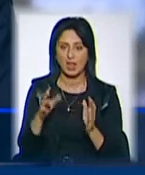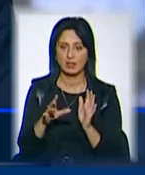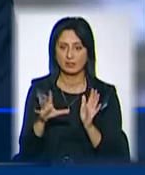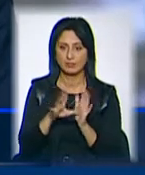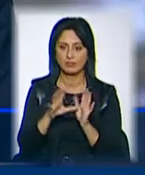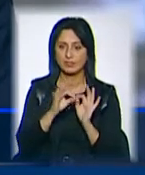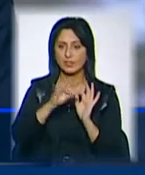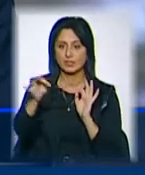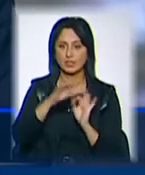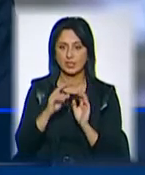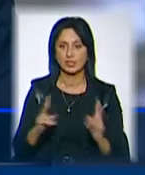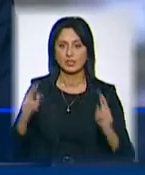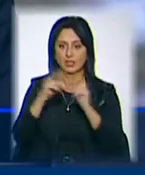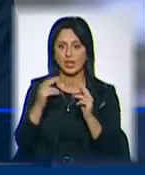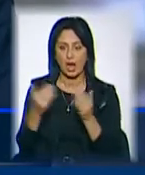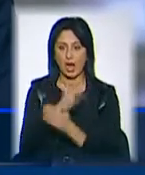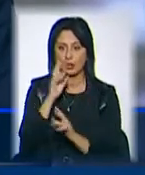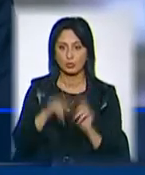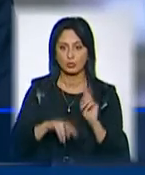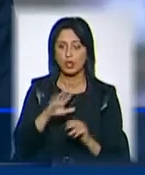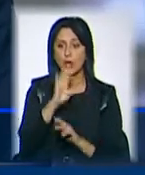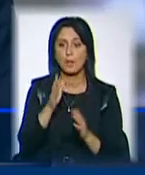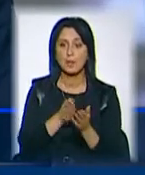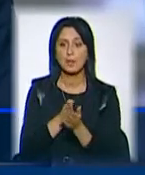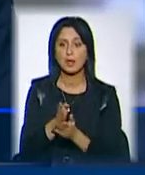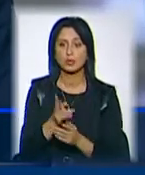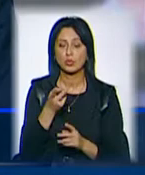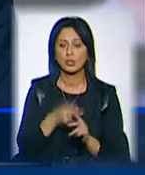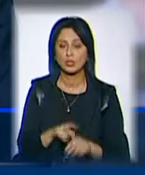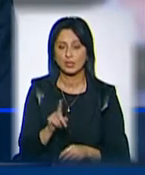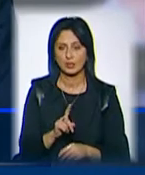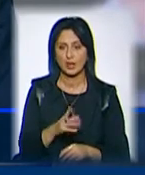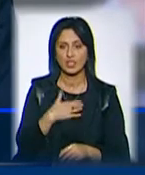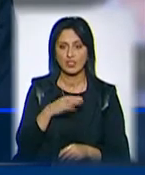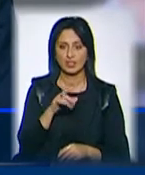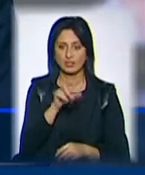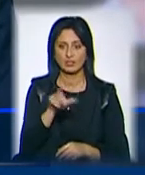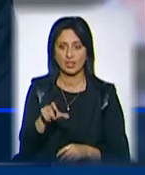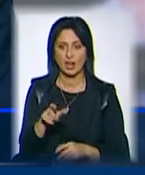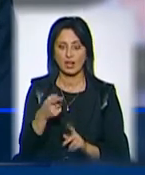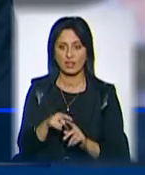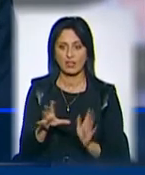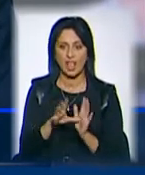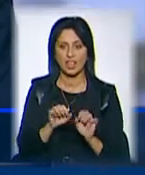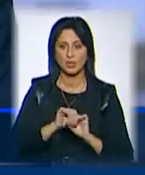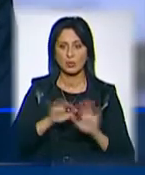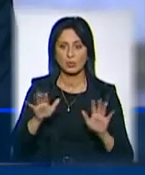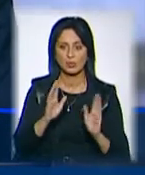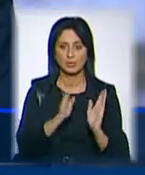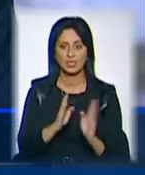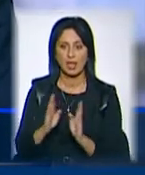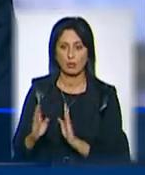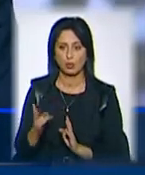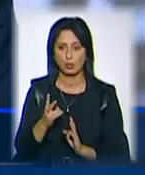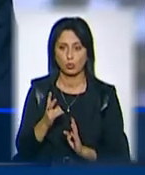და ხაზების მშენებლობას. ეს ყველაფერი კი არის მიმართული იმისთვის, რომ ჩვენ მომხმარებლისთვის ელექტროენერგიის მიწოდება იყოს უფრო